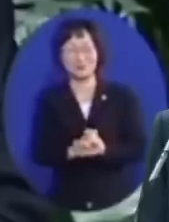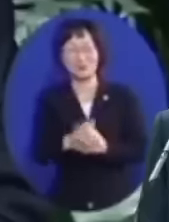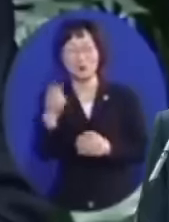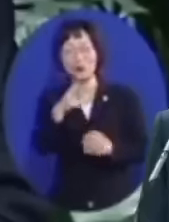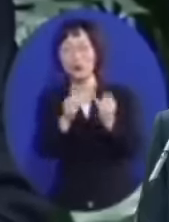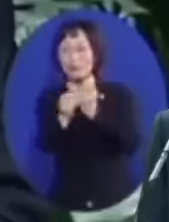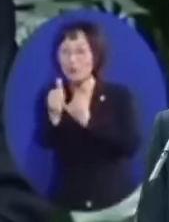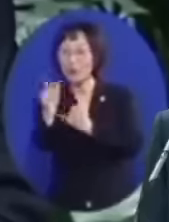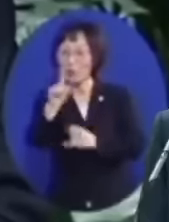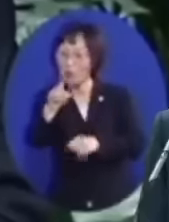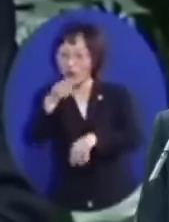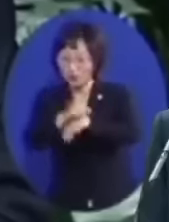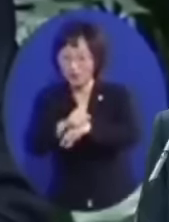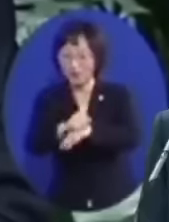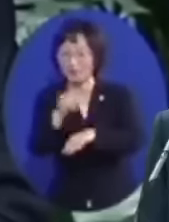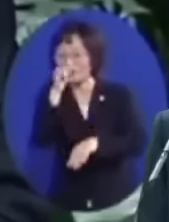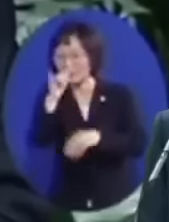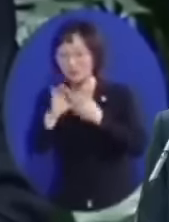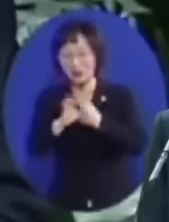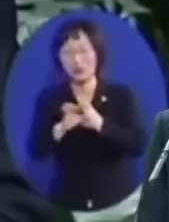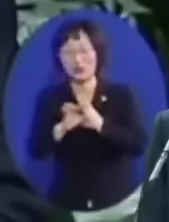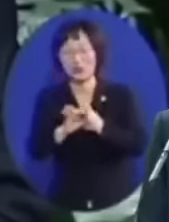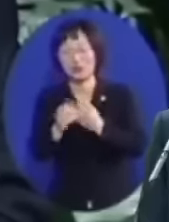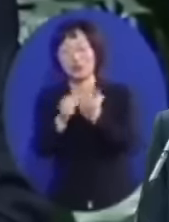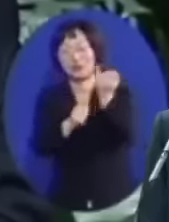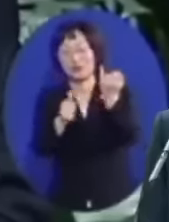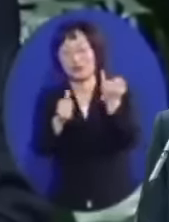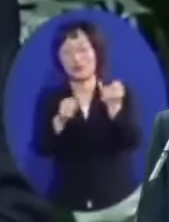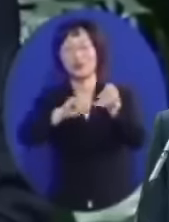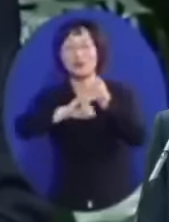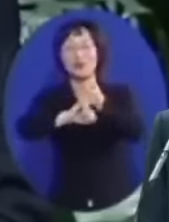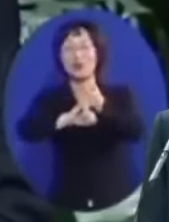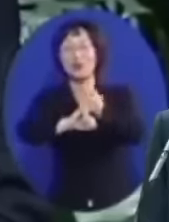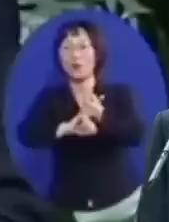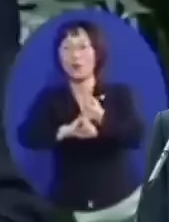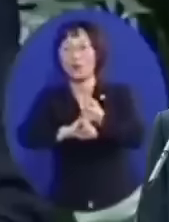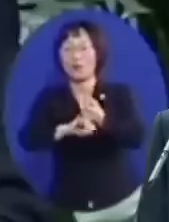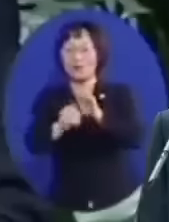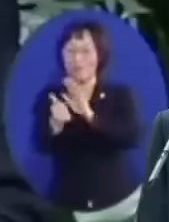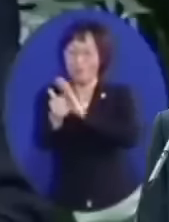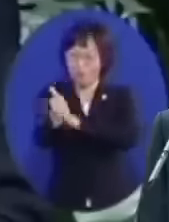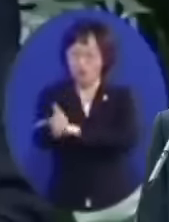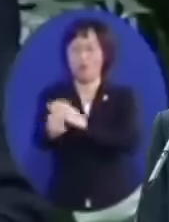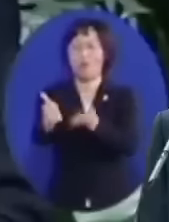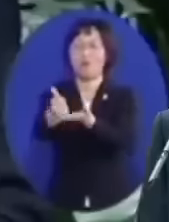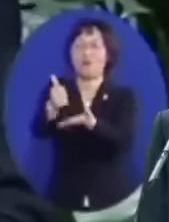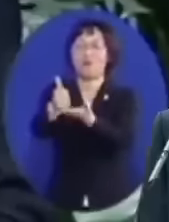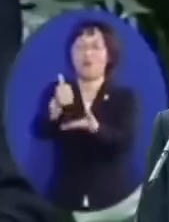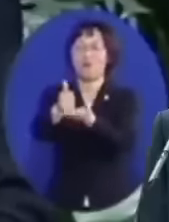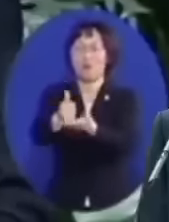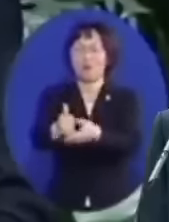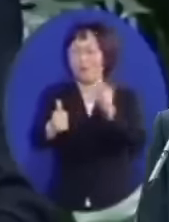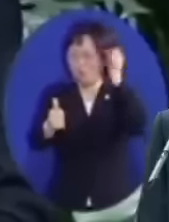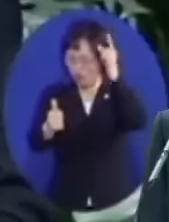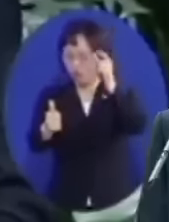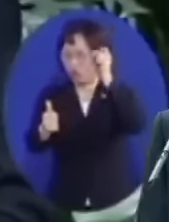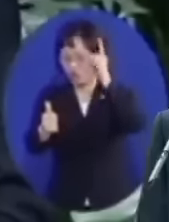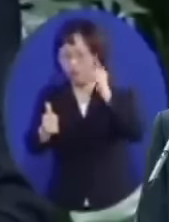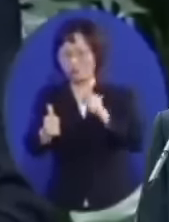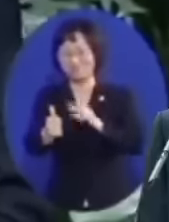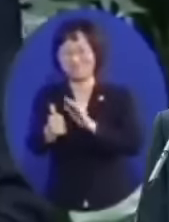남편이 무엇이라도 잘한 것이 있으면 부인이 꼭 여보 그거 참 잘했어 정말 훌륭해 정말 난